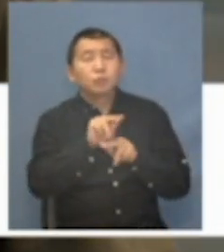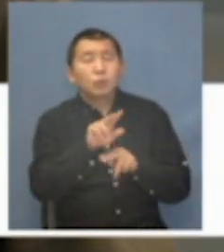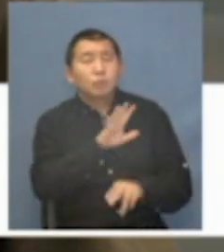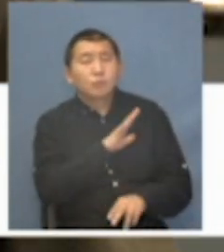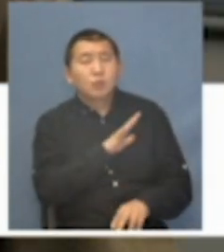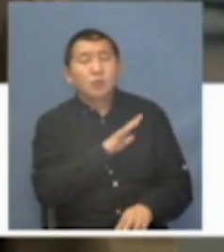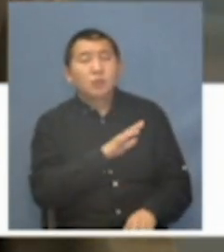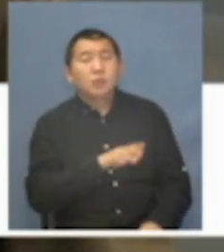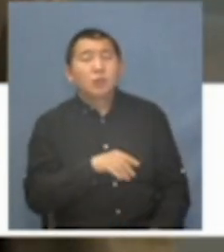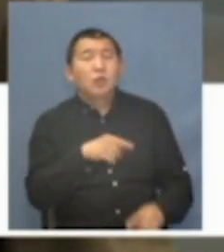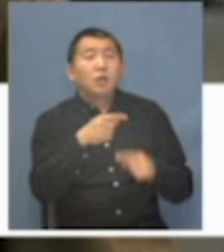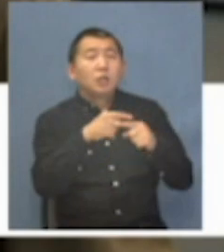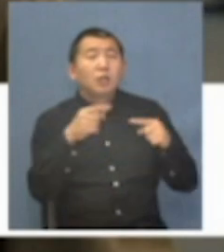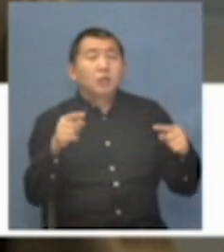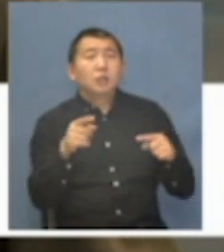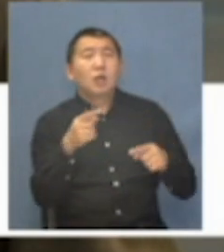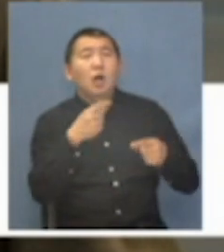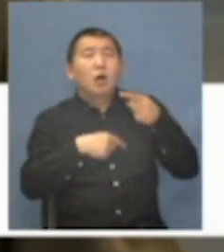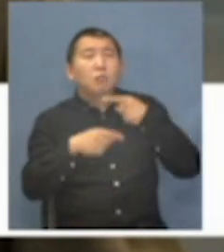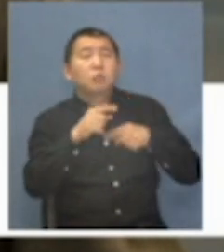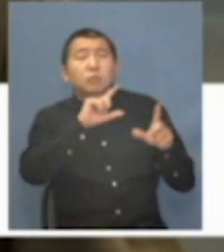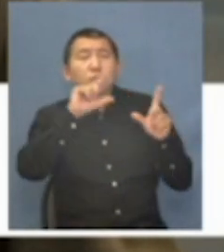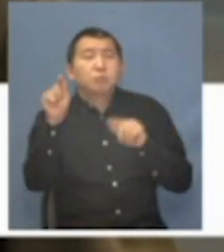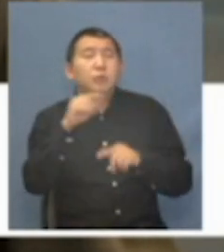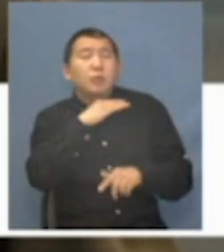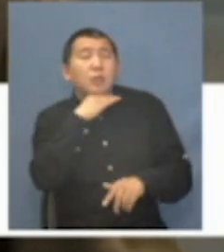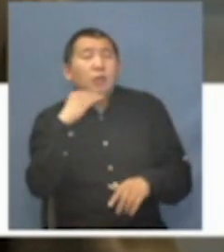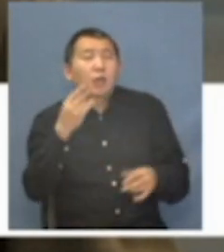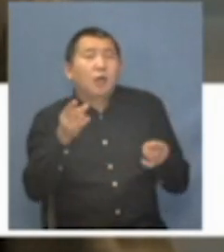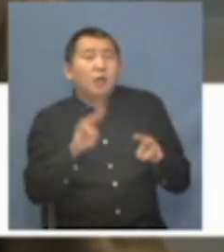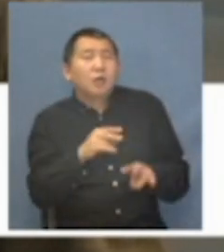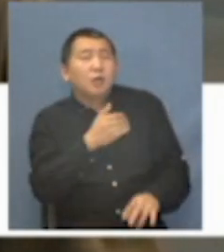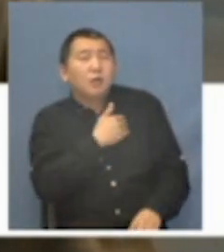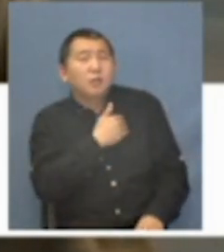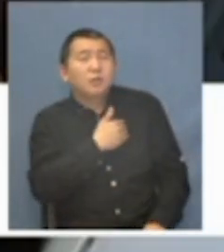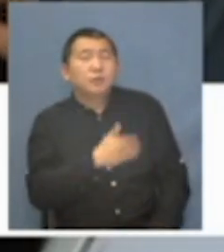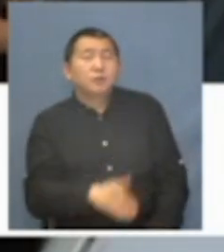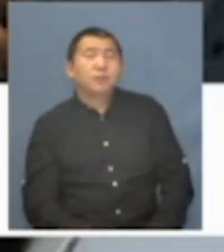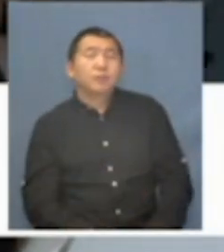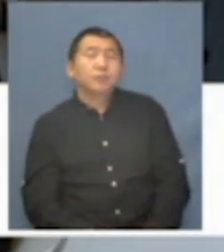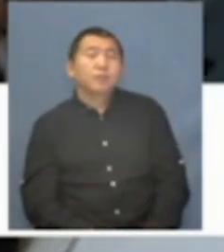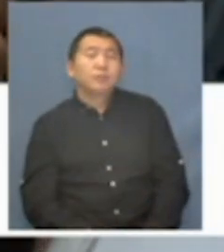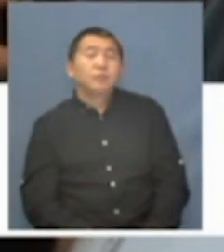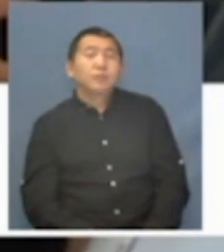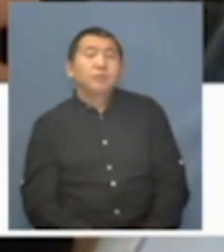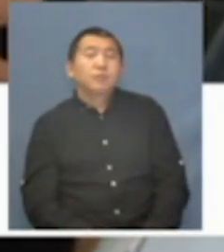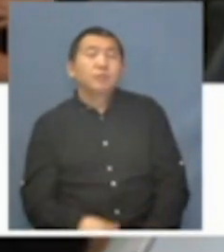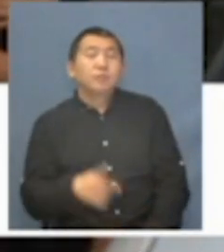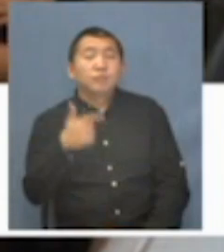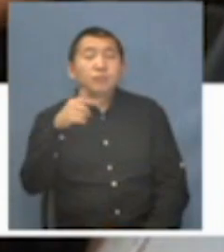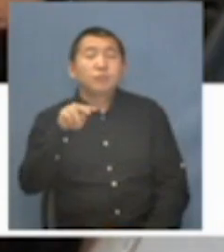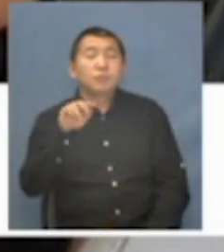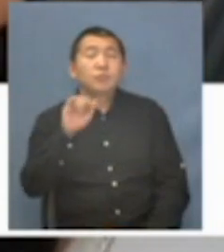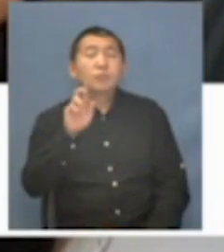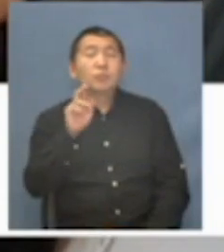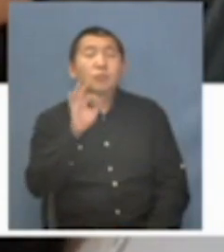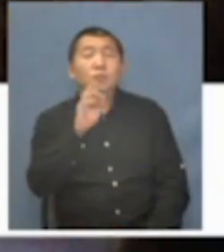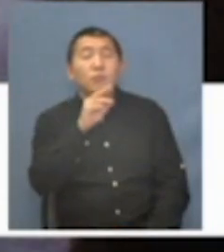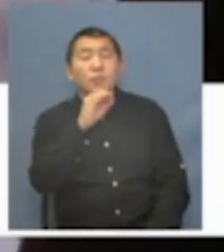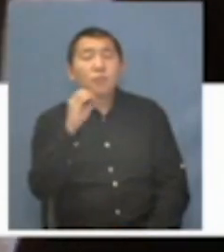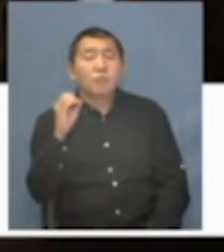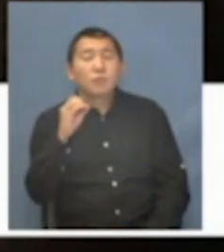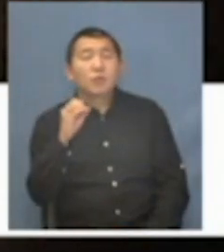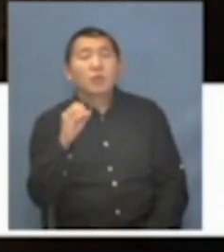қайтқысы келмейді енді, үйреніп қалған сол отбасыларға. Бір-бірімен қарым-қатынас жақсы. Глубокой ауданы Ыбырай Алтынсарин атындағы